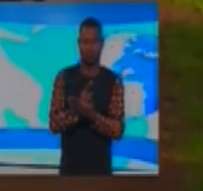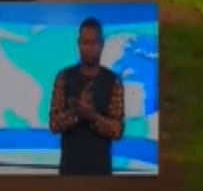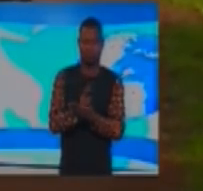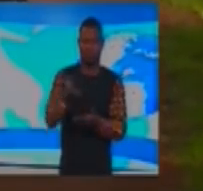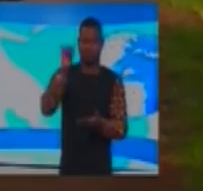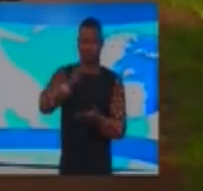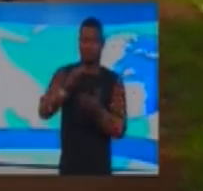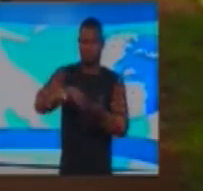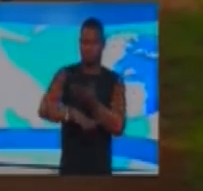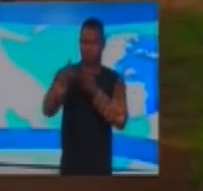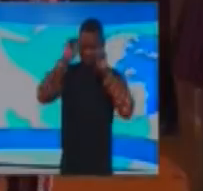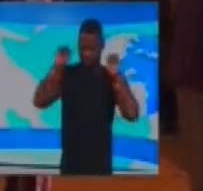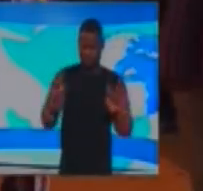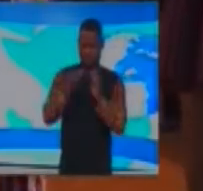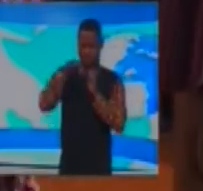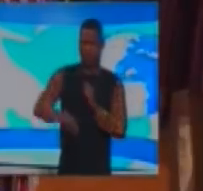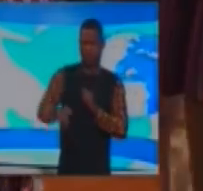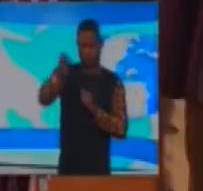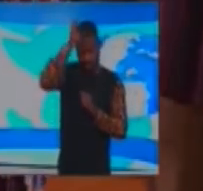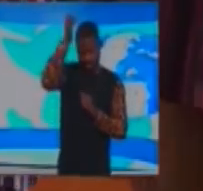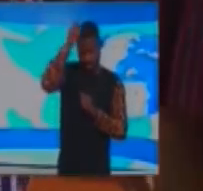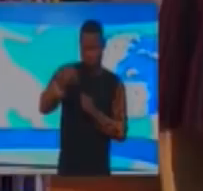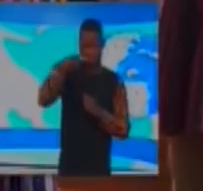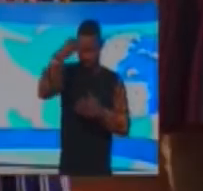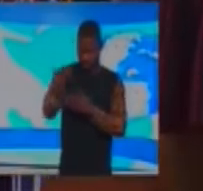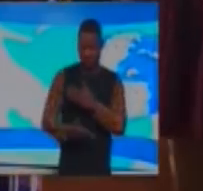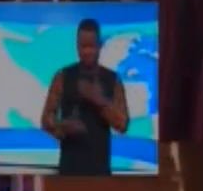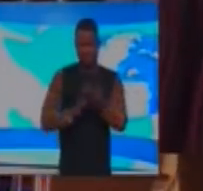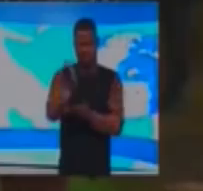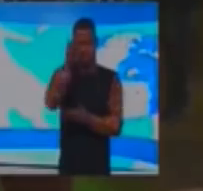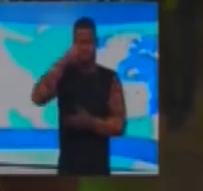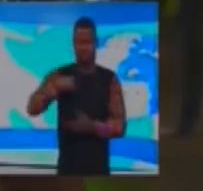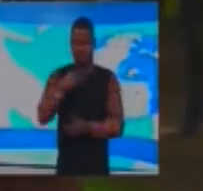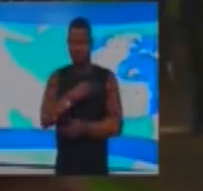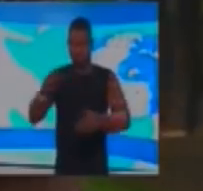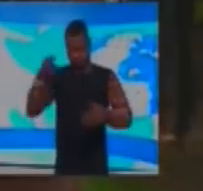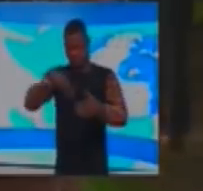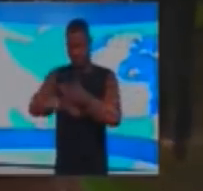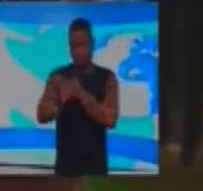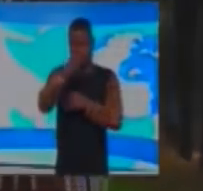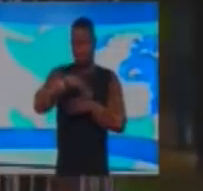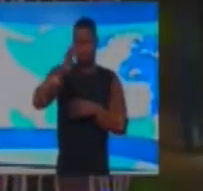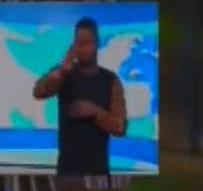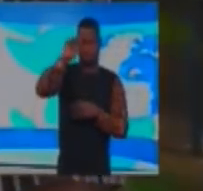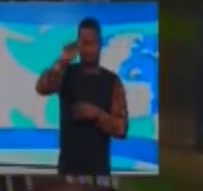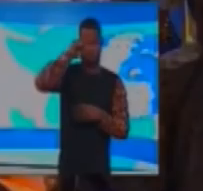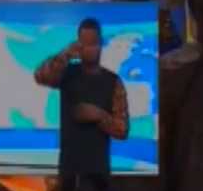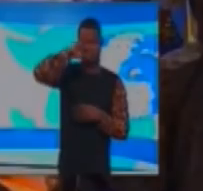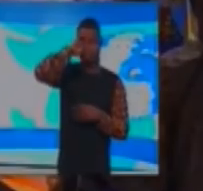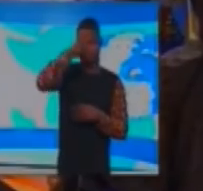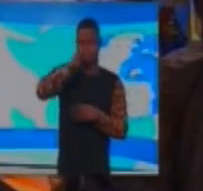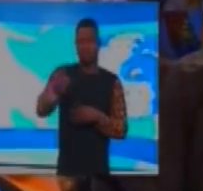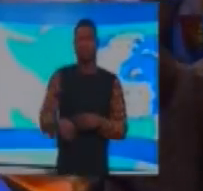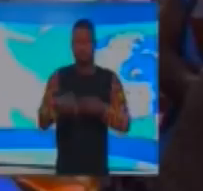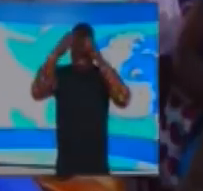C'est dans cette ambiance que Simon Compaoré a été accueilli par ses militants à l'entrée de la ville de Batier. Le président par intérim